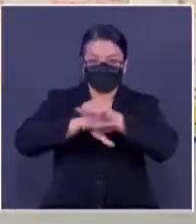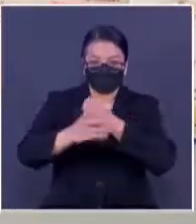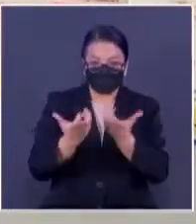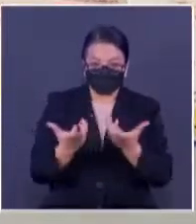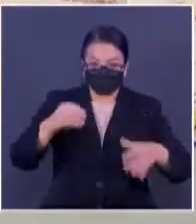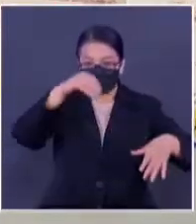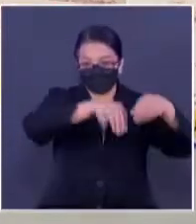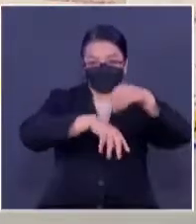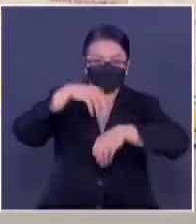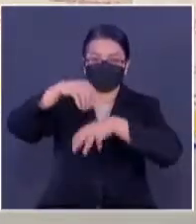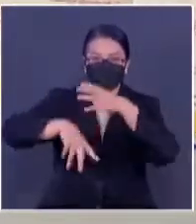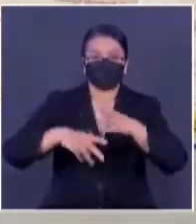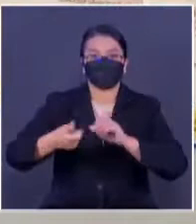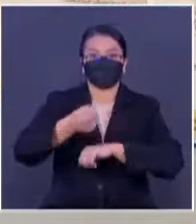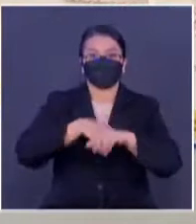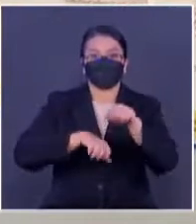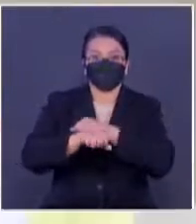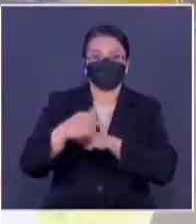ที่เราปฏิบัติหน้าที่นะครับ